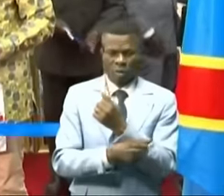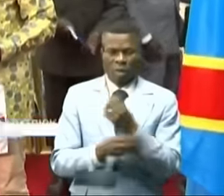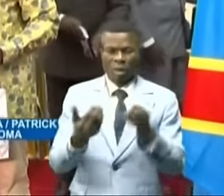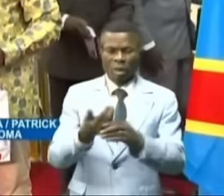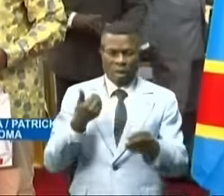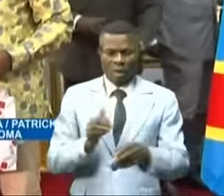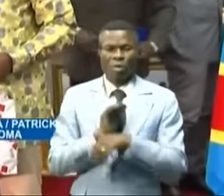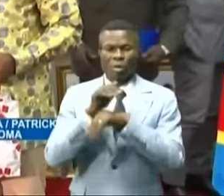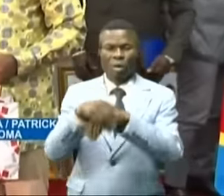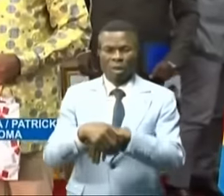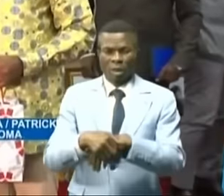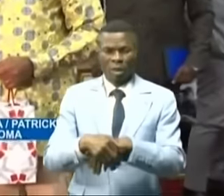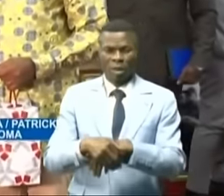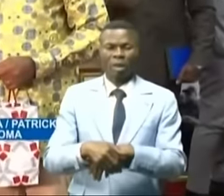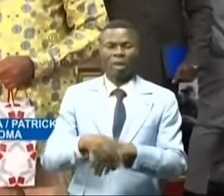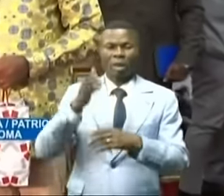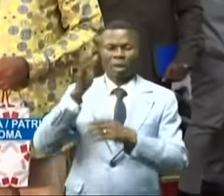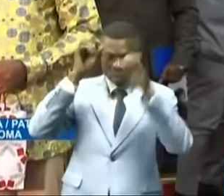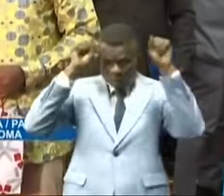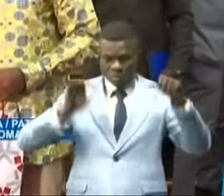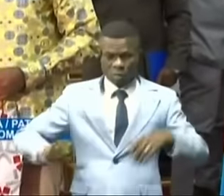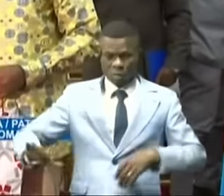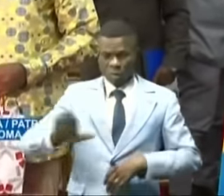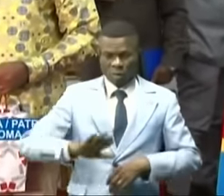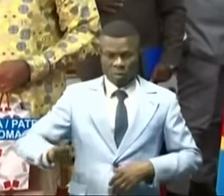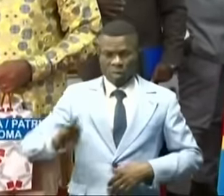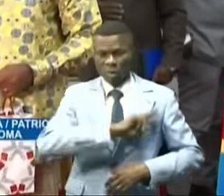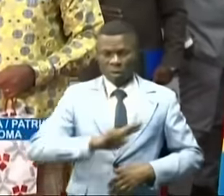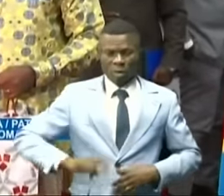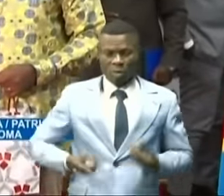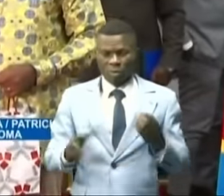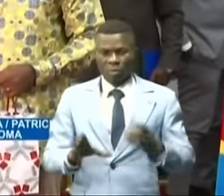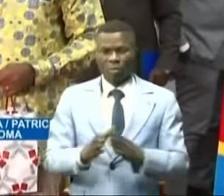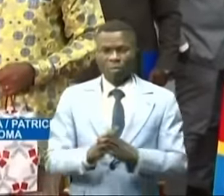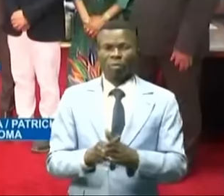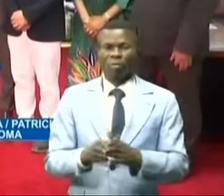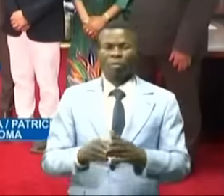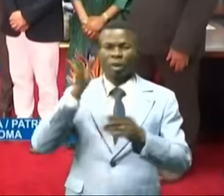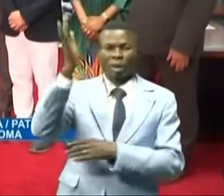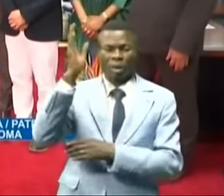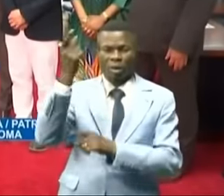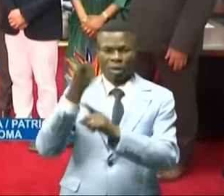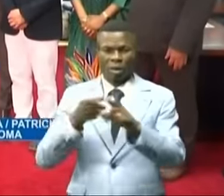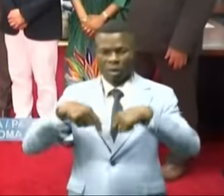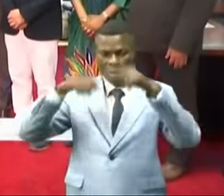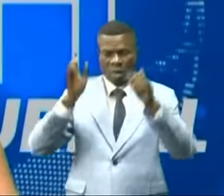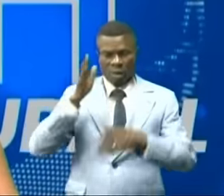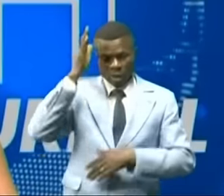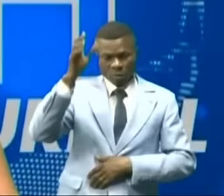la participation du président de la République démocratique du Congo à la TICAD 9 l'année prochaine.